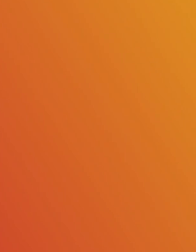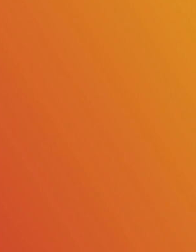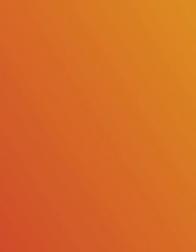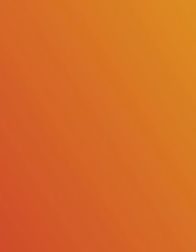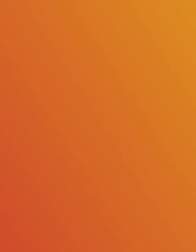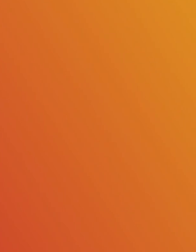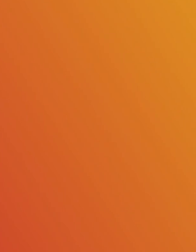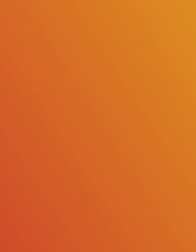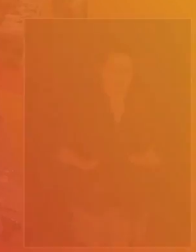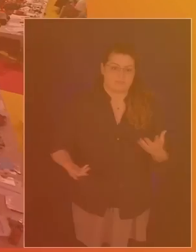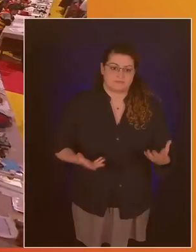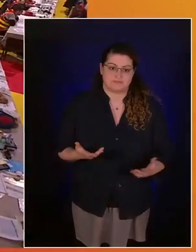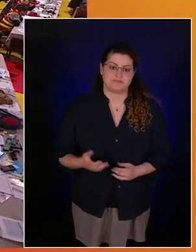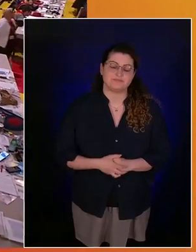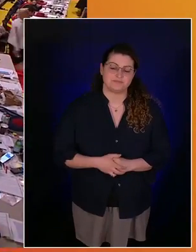voilà